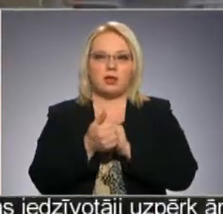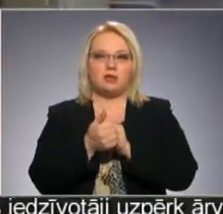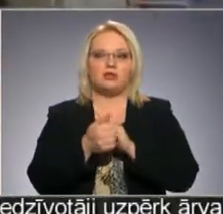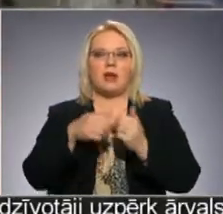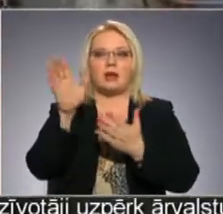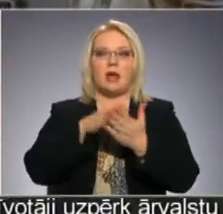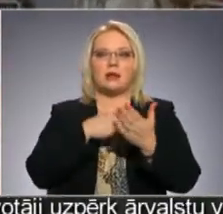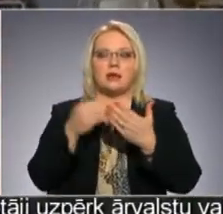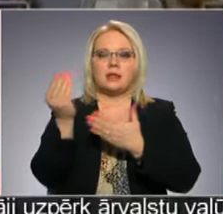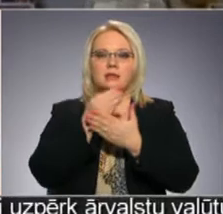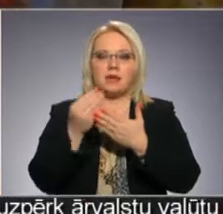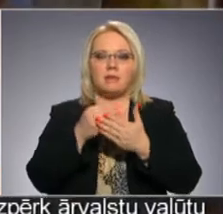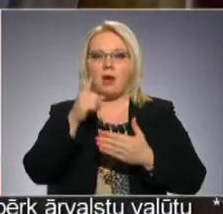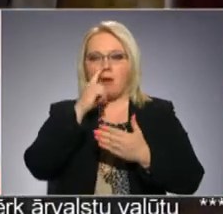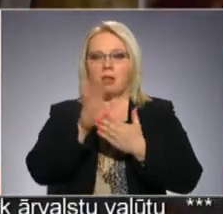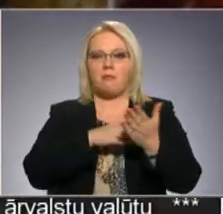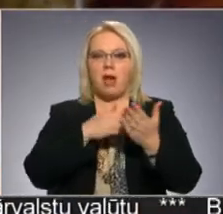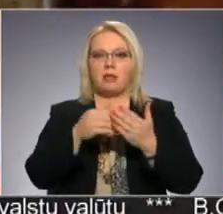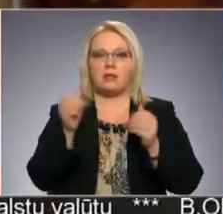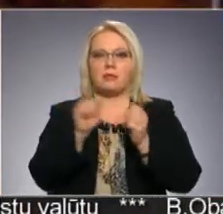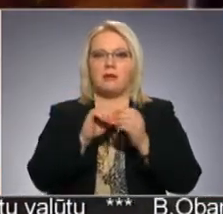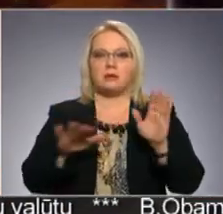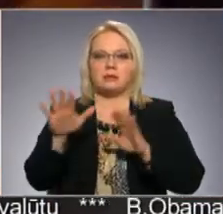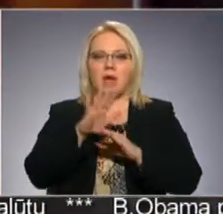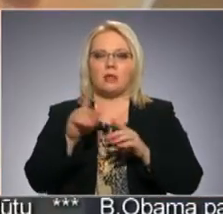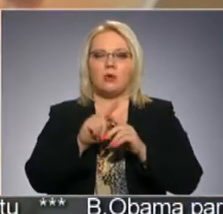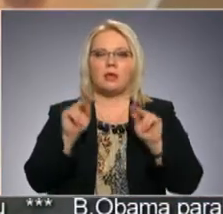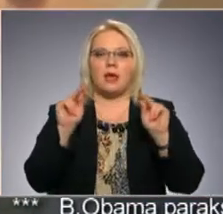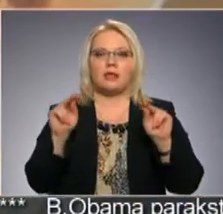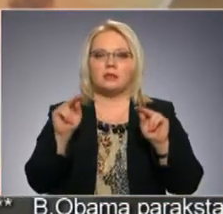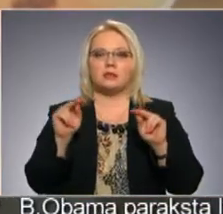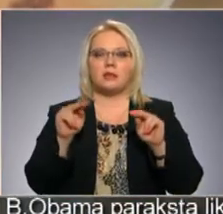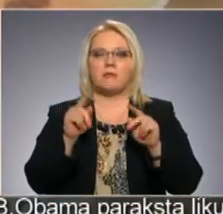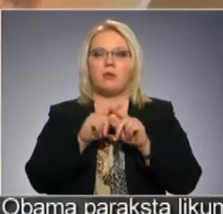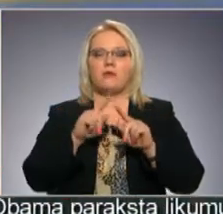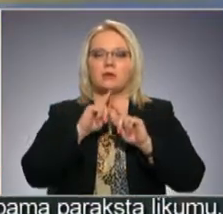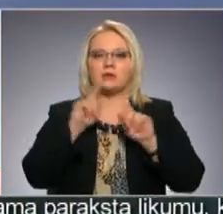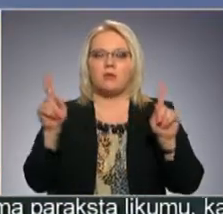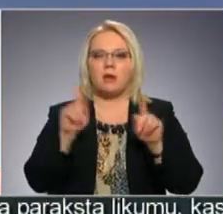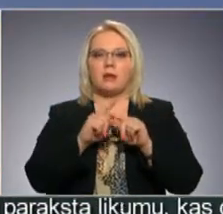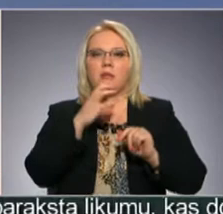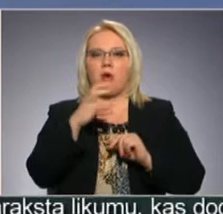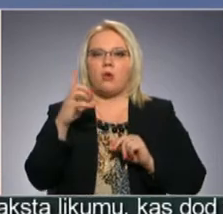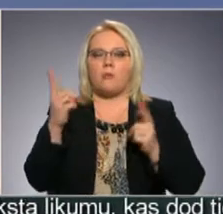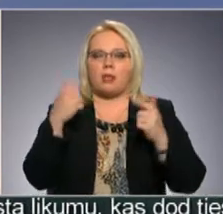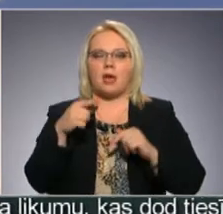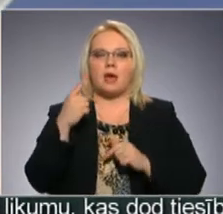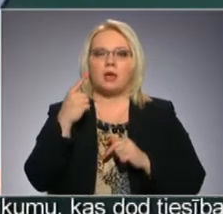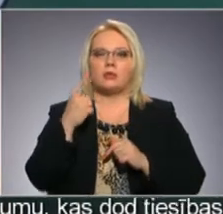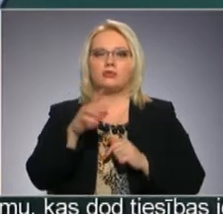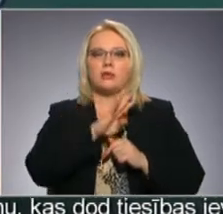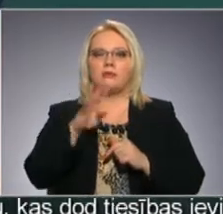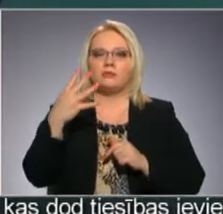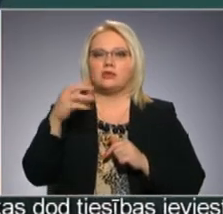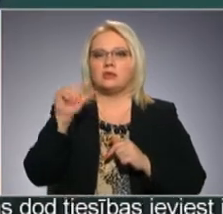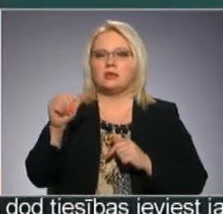Krāsaini zīmējumi, melnbalti dabas skati, reliģiski motīvi. Saudabīga ir jau padomju laikā 1946.